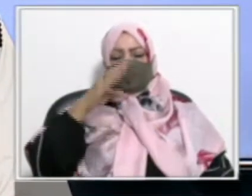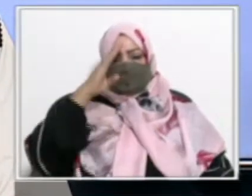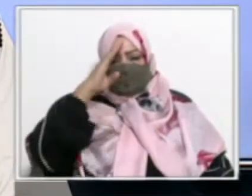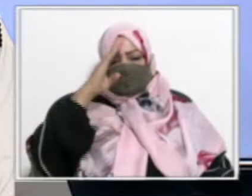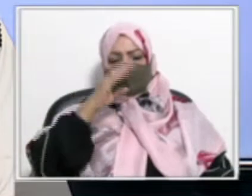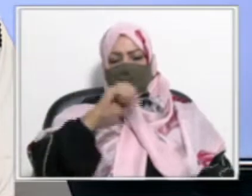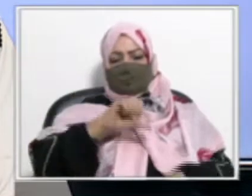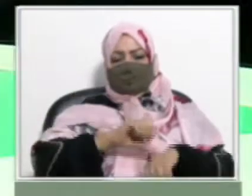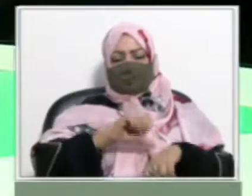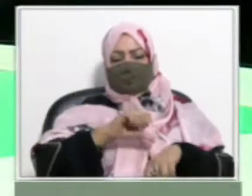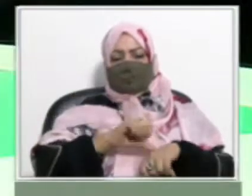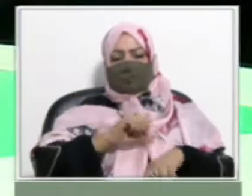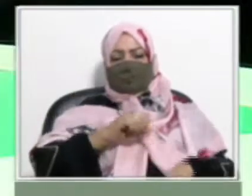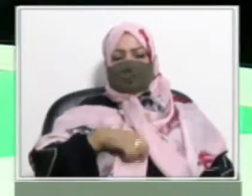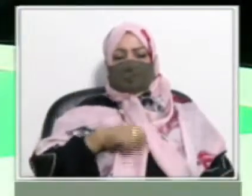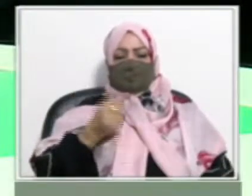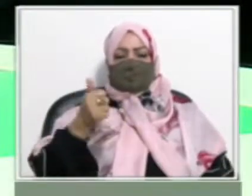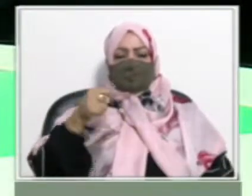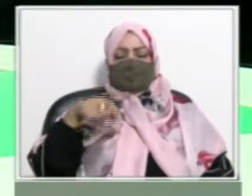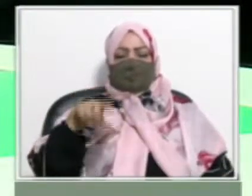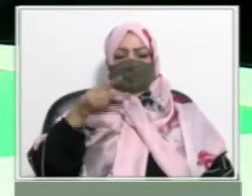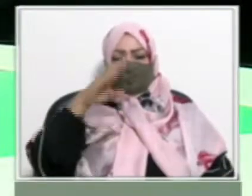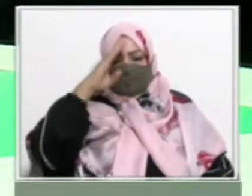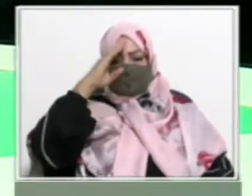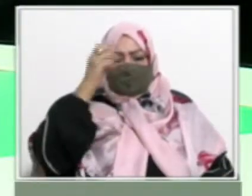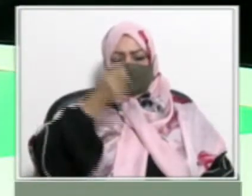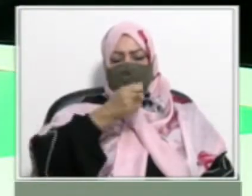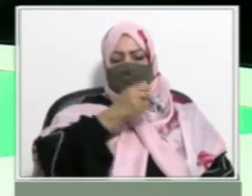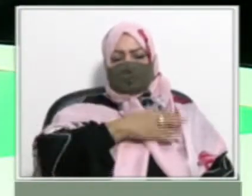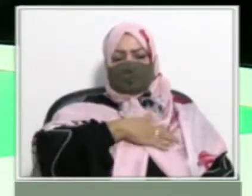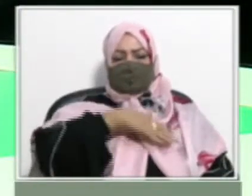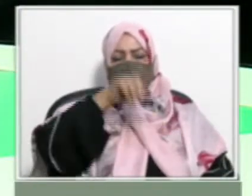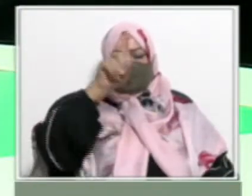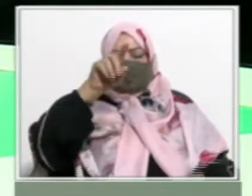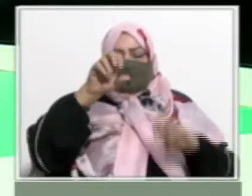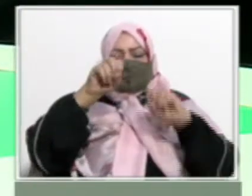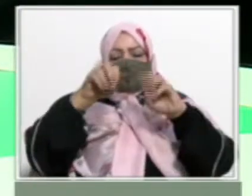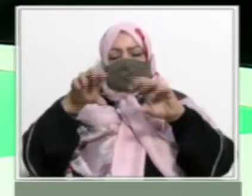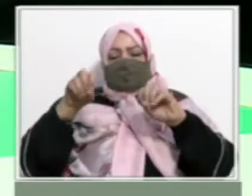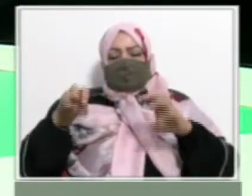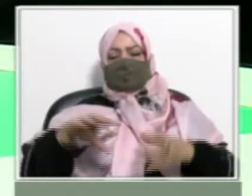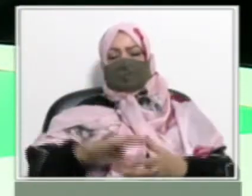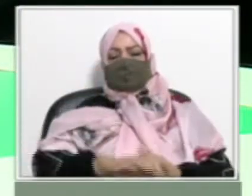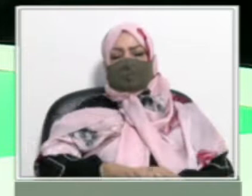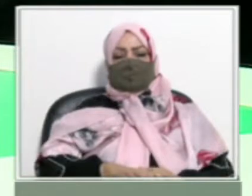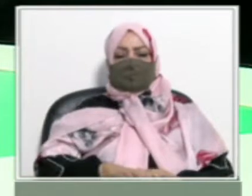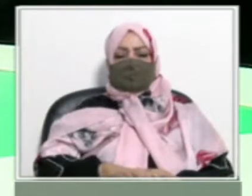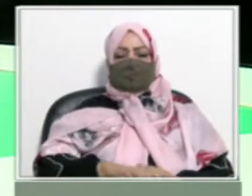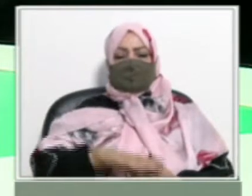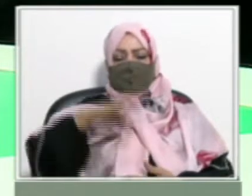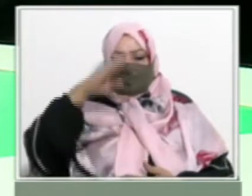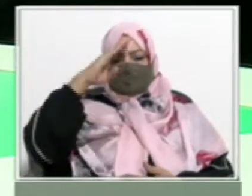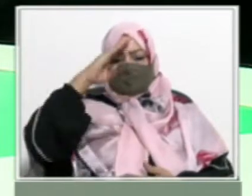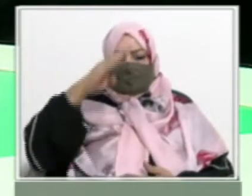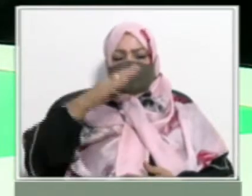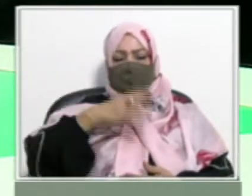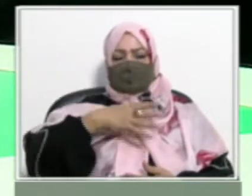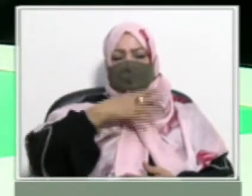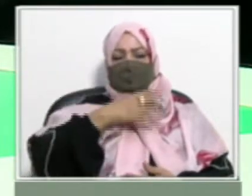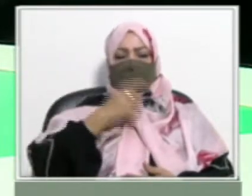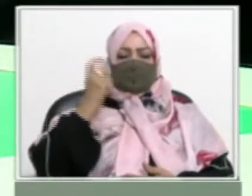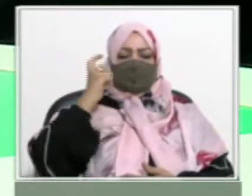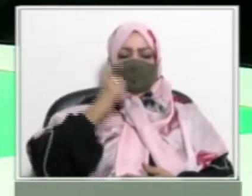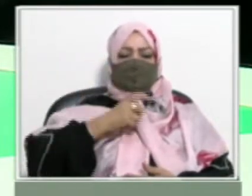الله، حياك الله دكتور عبد الفتاح. الله يحفظك ويبارك فيك. حيا الله قناه التماس على المشاهدين والمستمعين والوقت قائم على الاشاره ان شاء الله. الله يبارك فيك.